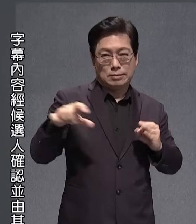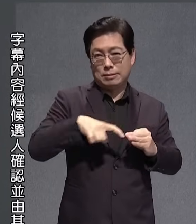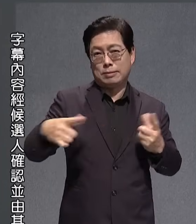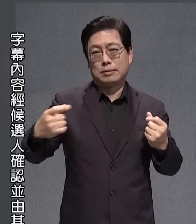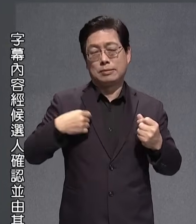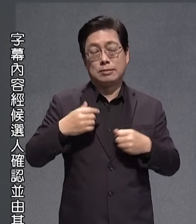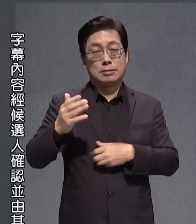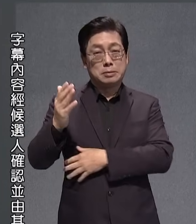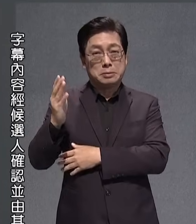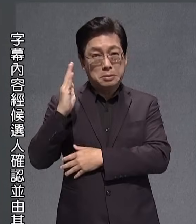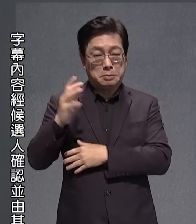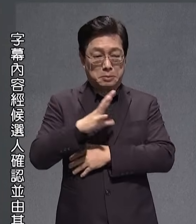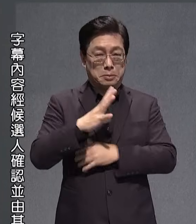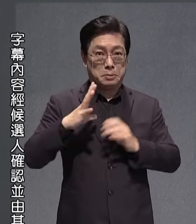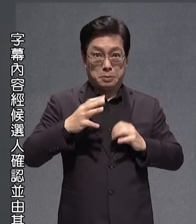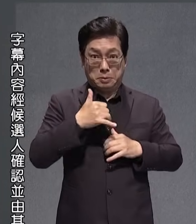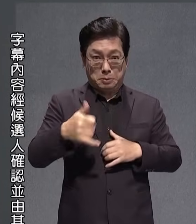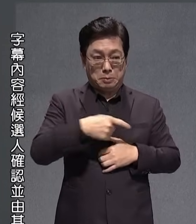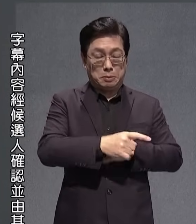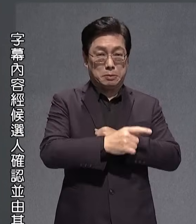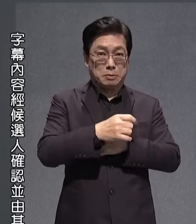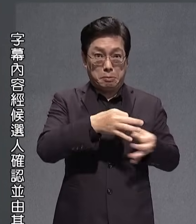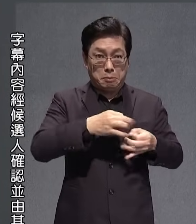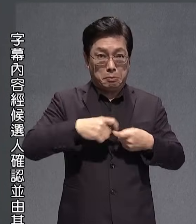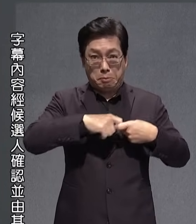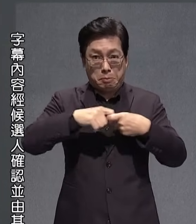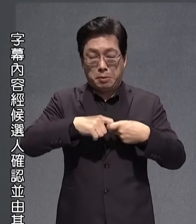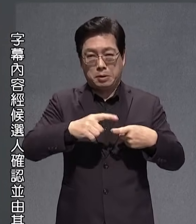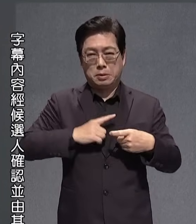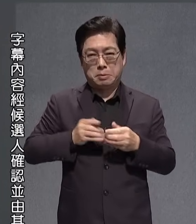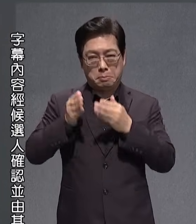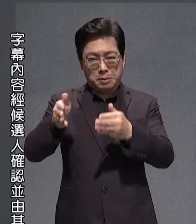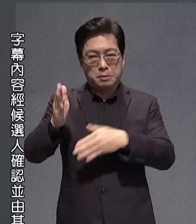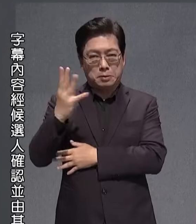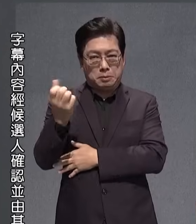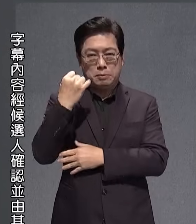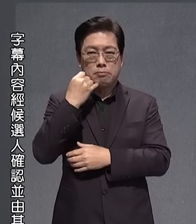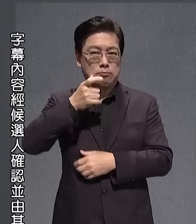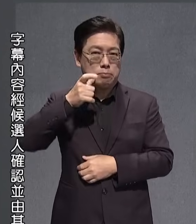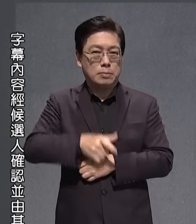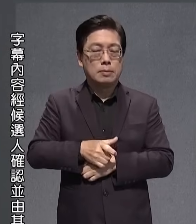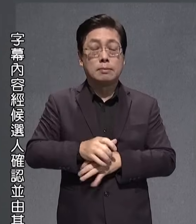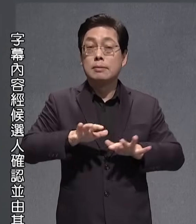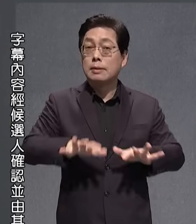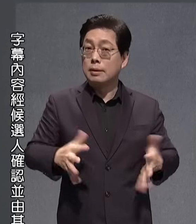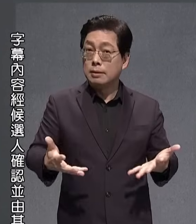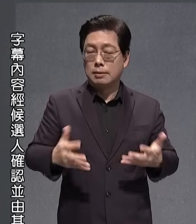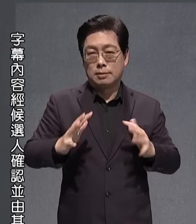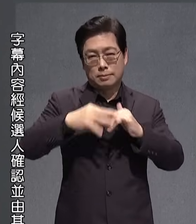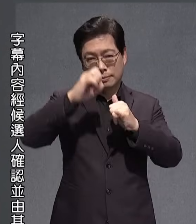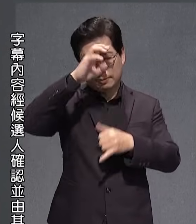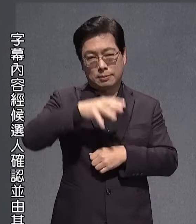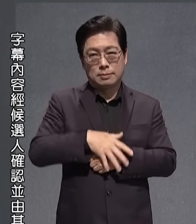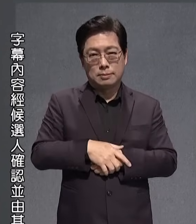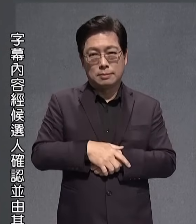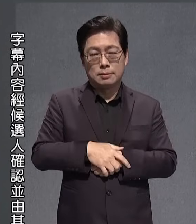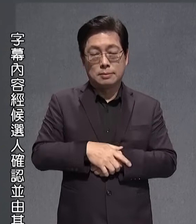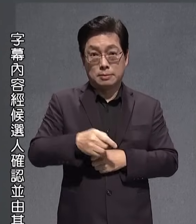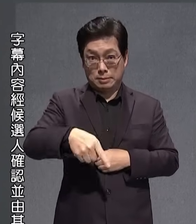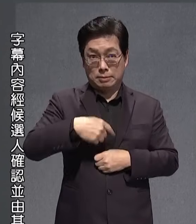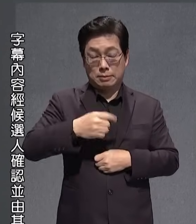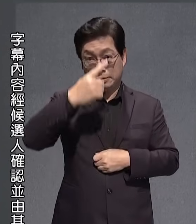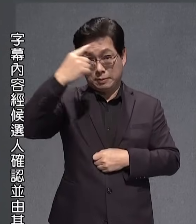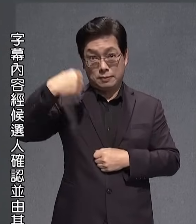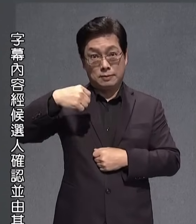结，谋取不当利益，再来进行贿选，巩固政权。现在啊，国民党被司法单